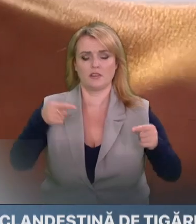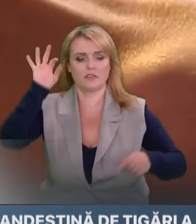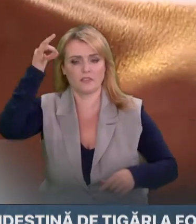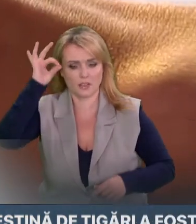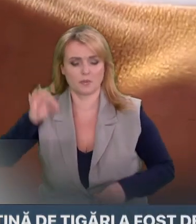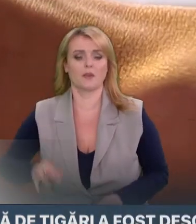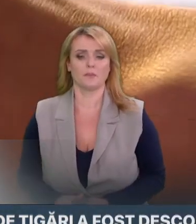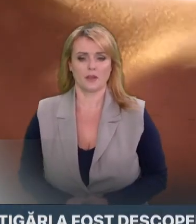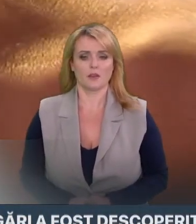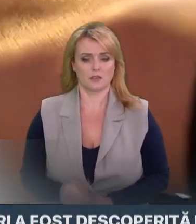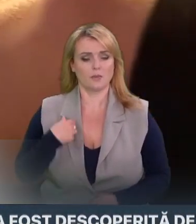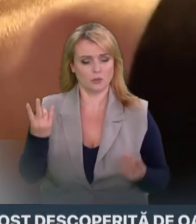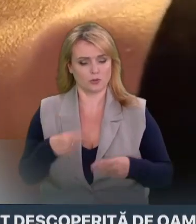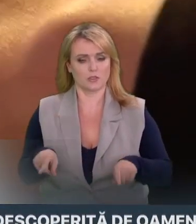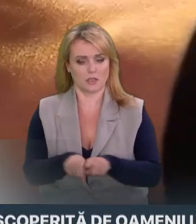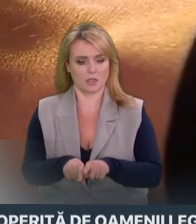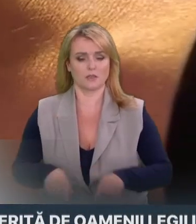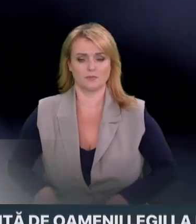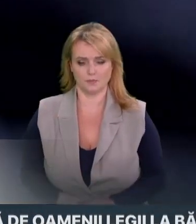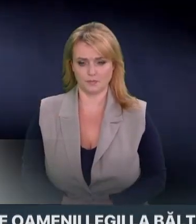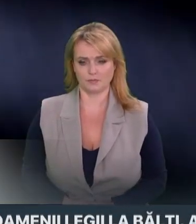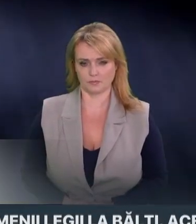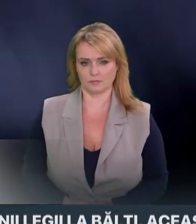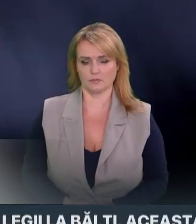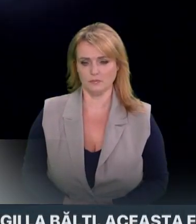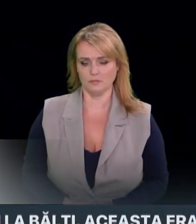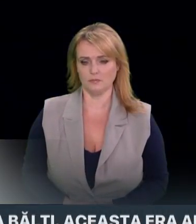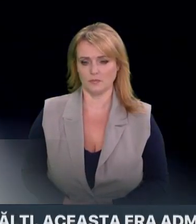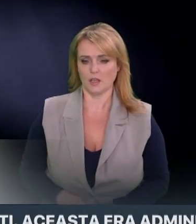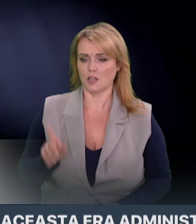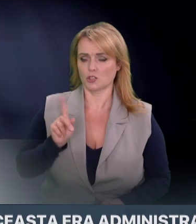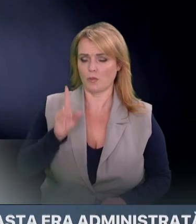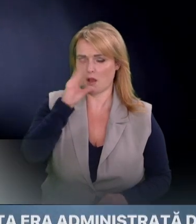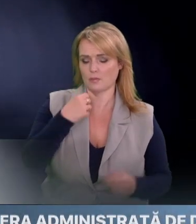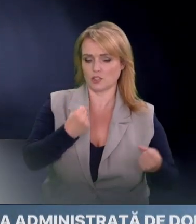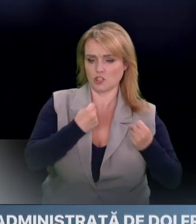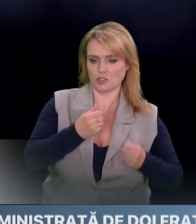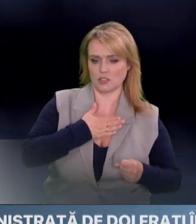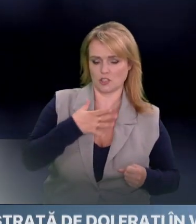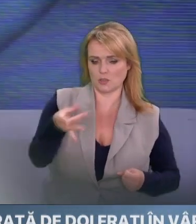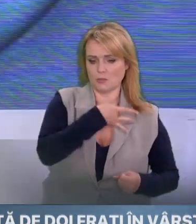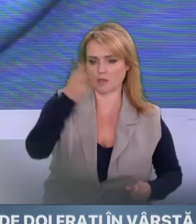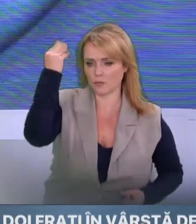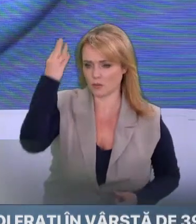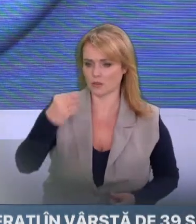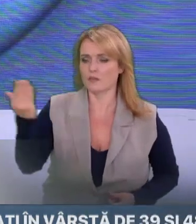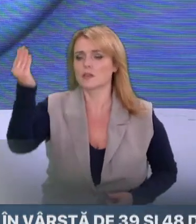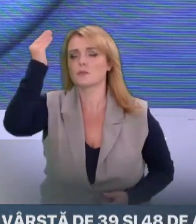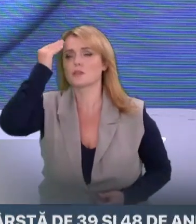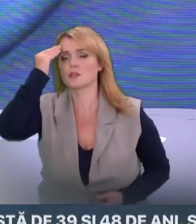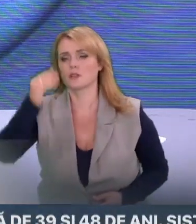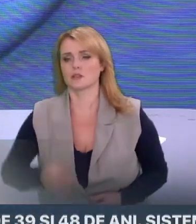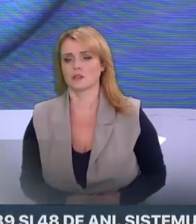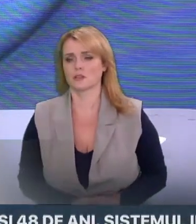minimiza impactul acelor incidente de securitate și ne vor proteja ulterior infrastructura critică. În opinia dumneavoastră,